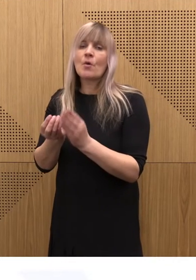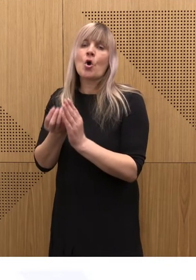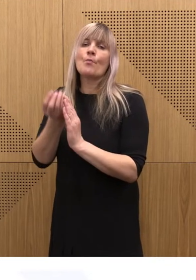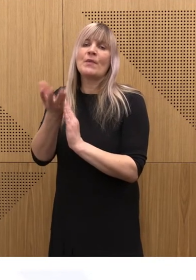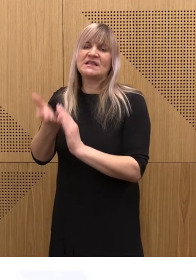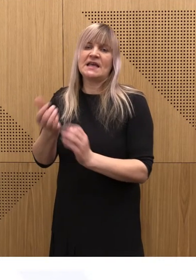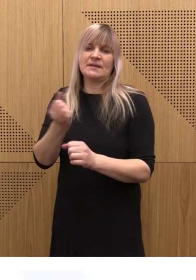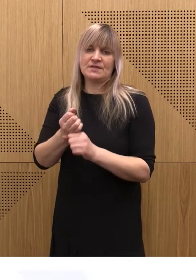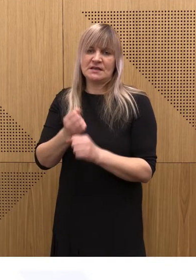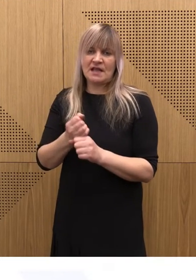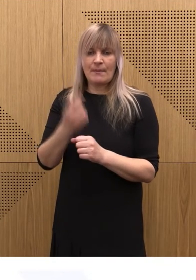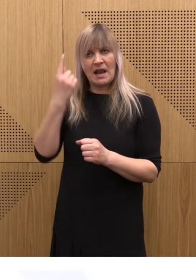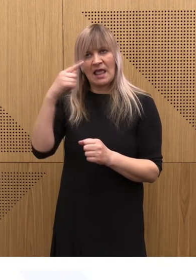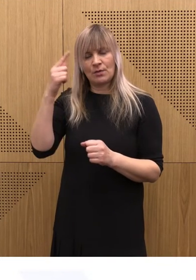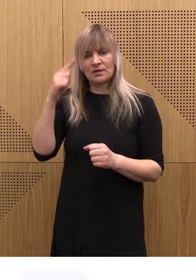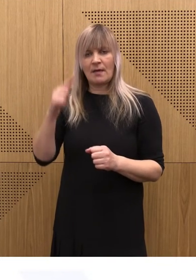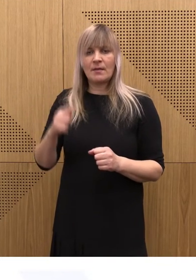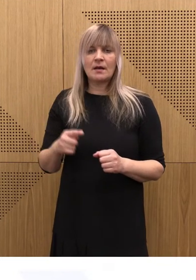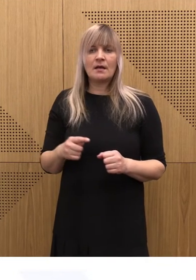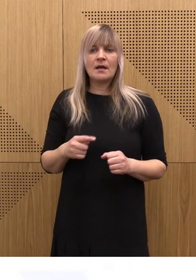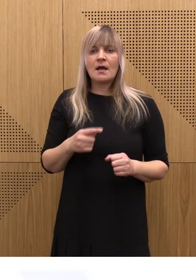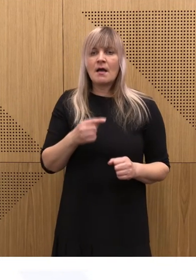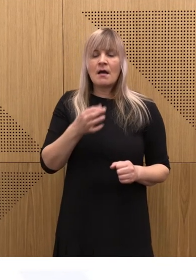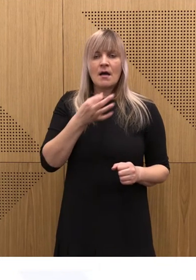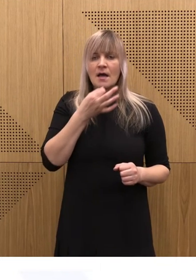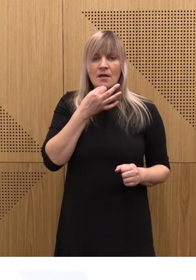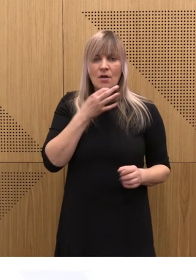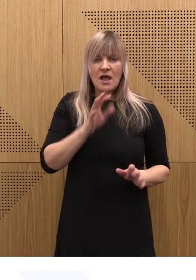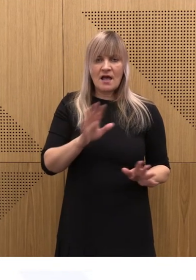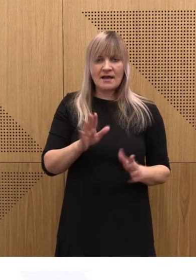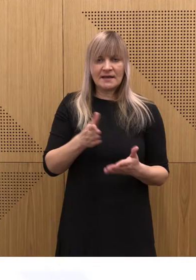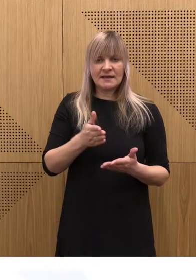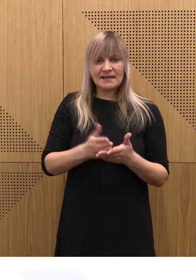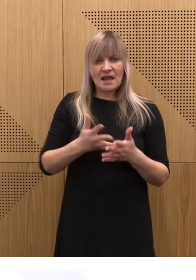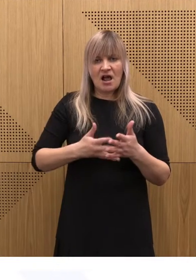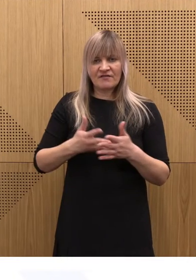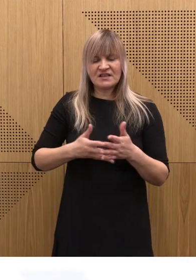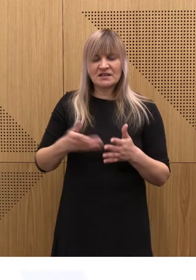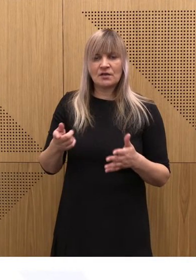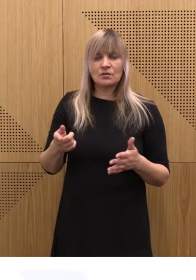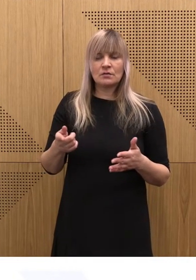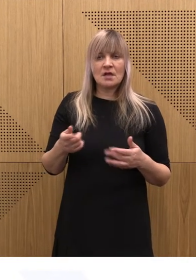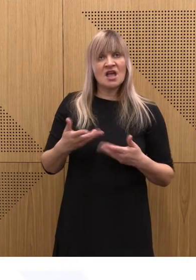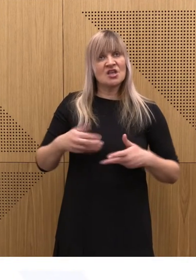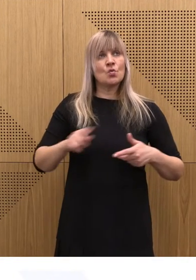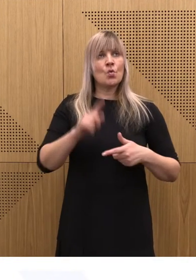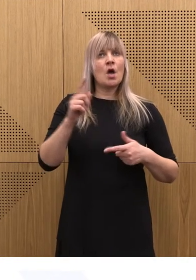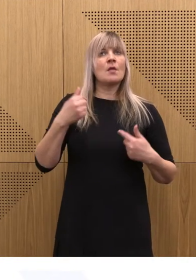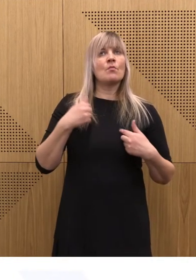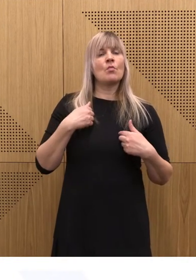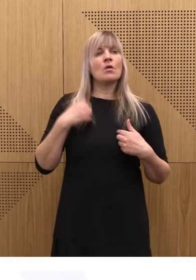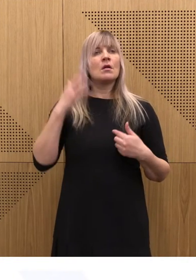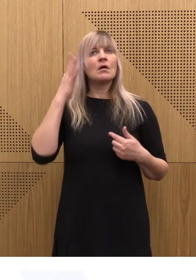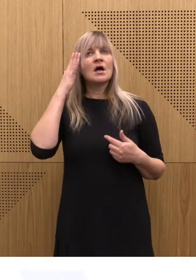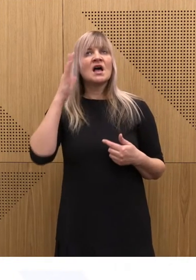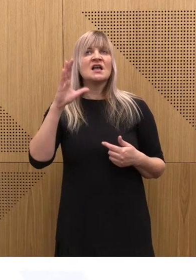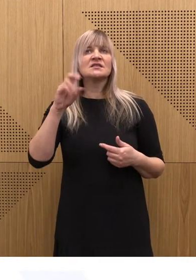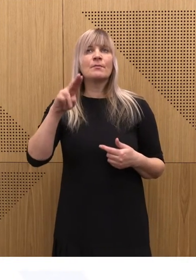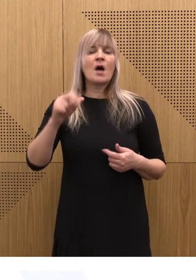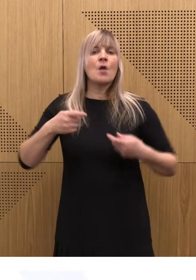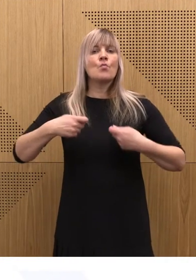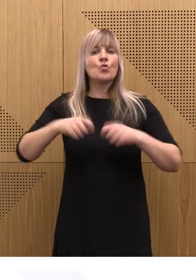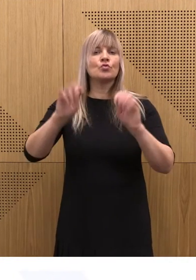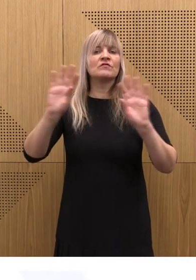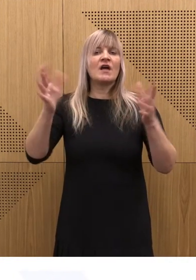kompenseerimise mehanismi leiutame, aga see kompenseerimise mehanism ei ole kindlasti arvestatav sellega, et mul oli jõuludeks noh, spa välja müüdud või